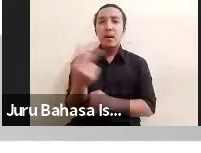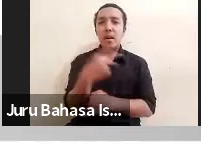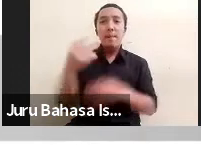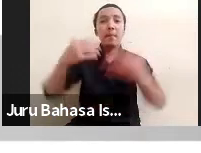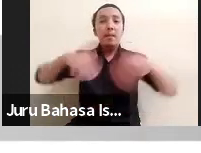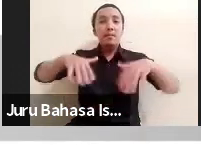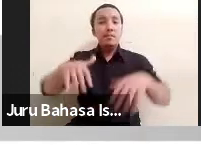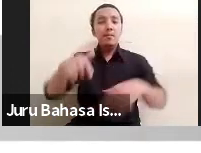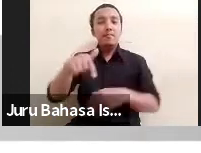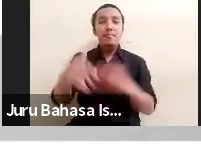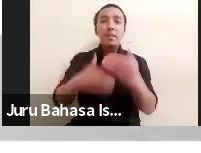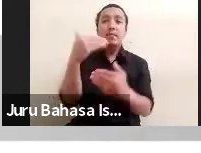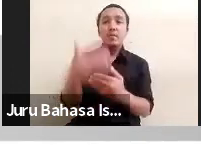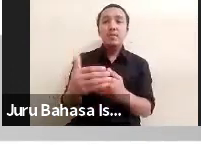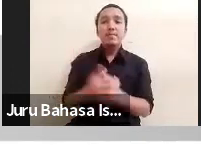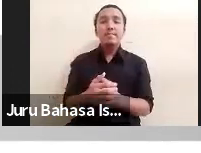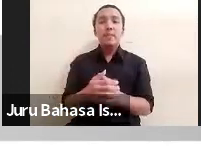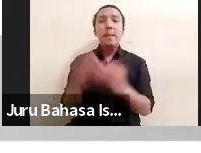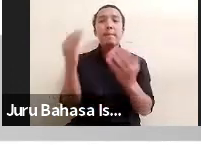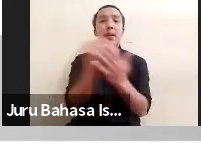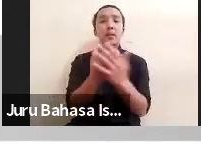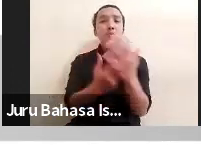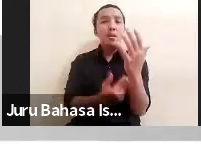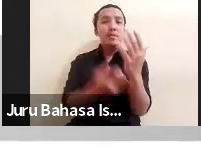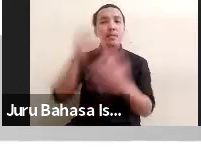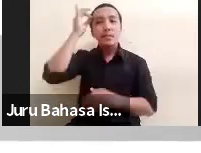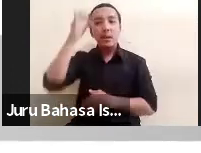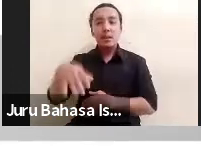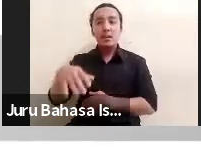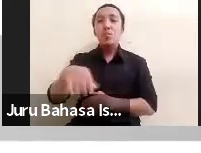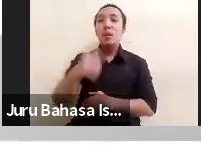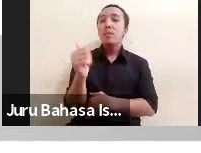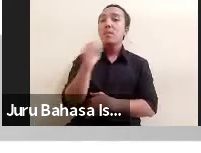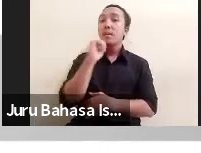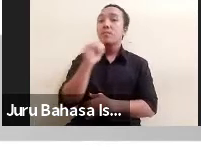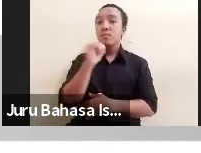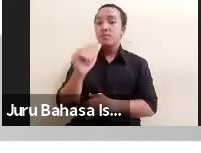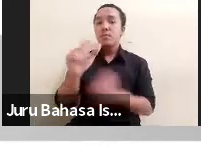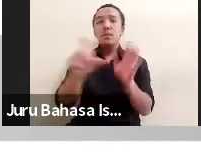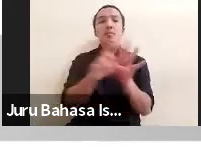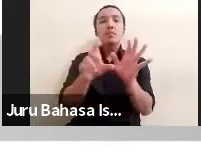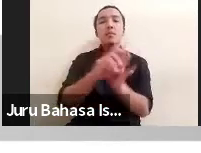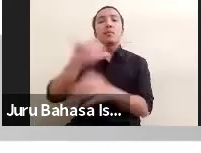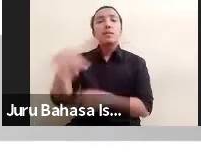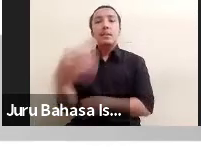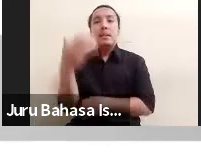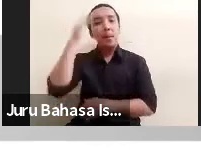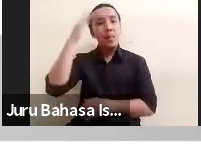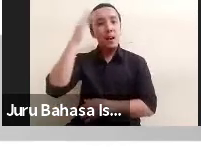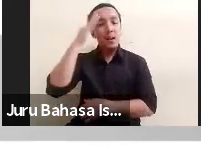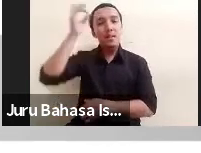adanya peraturan desa, supaya siapapun yang menjadi kepala desa misalnya, mereka akan